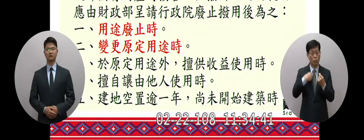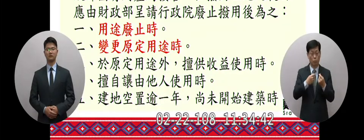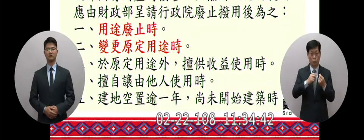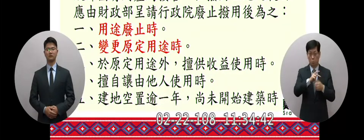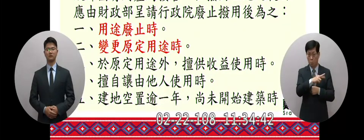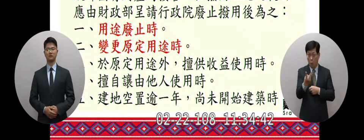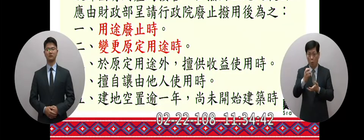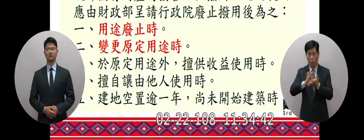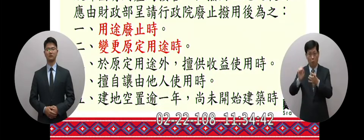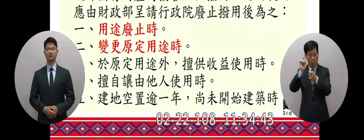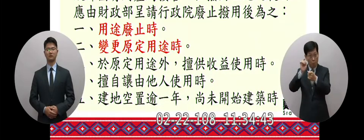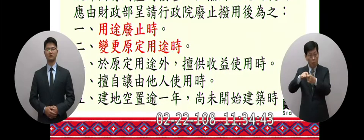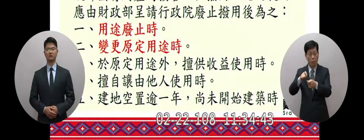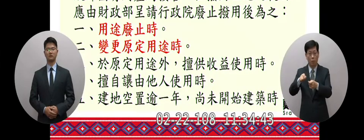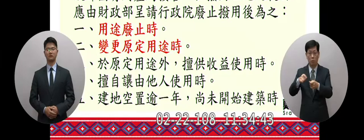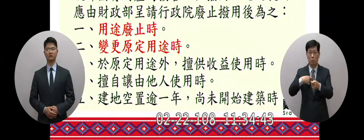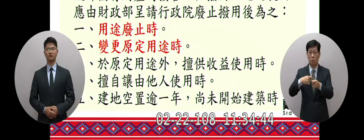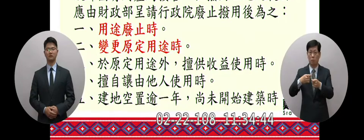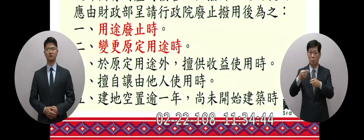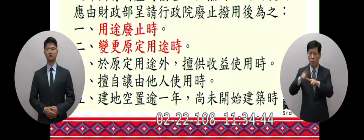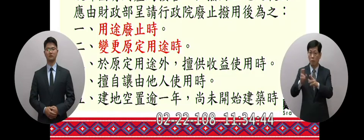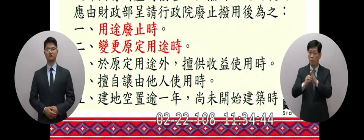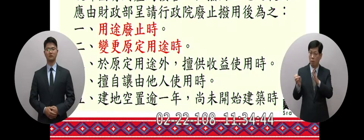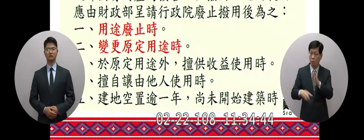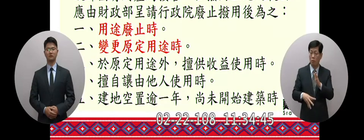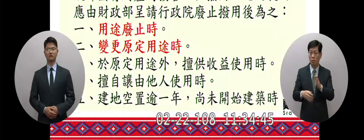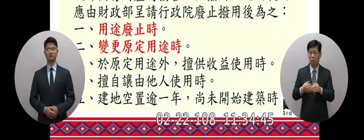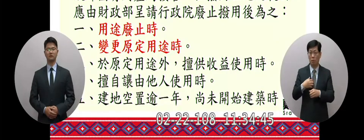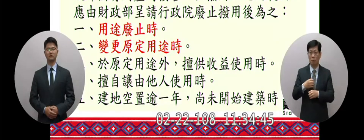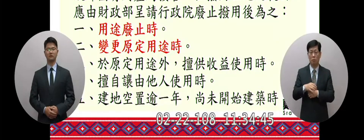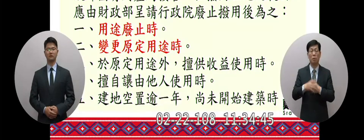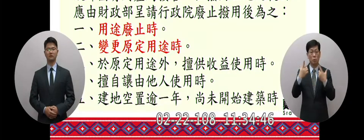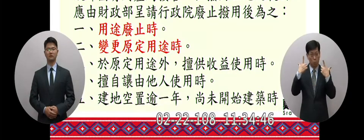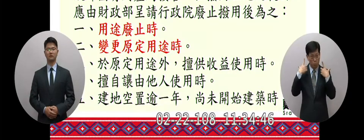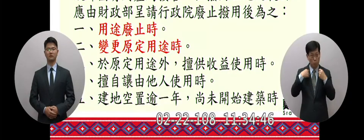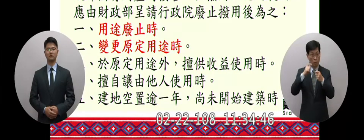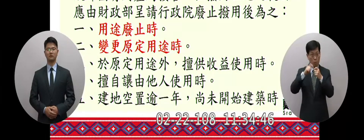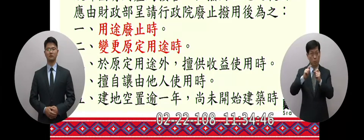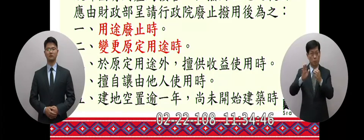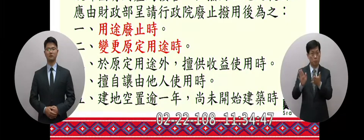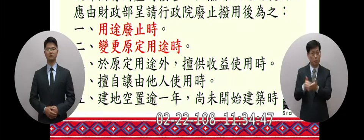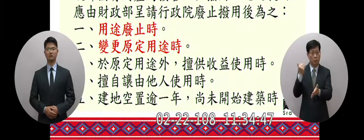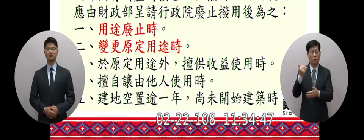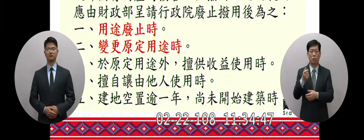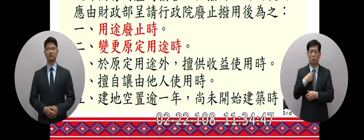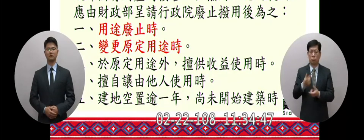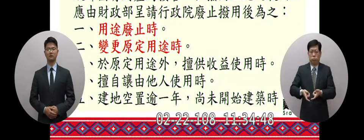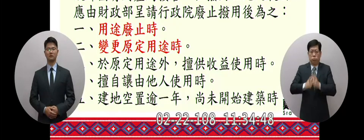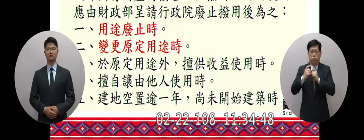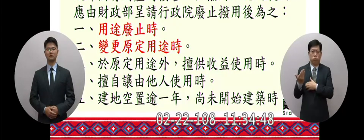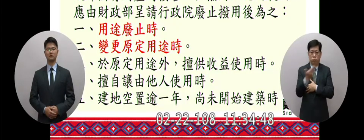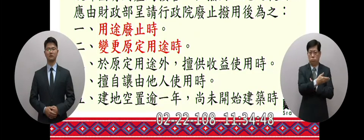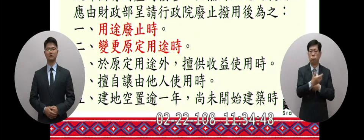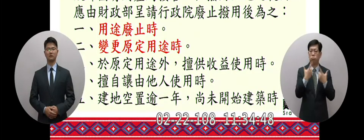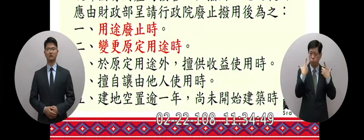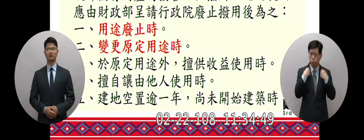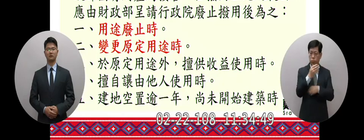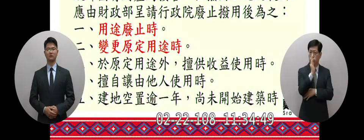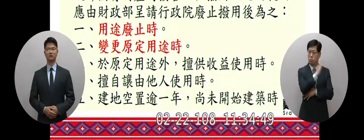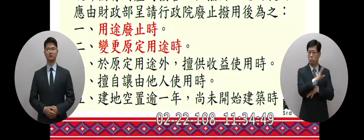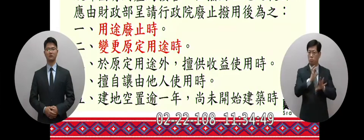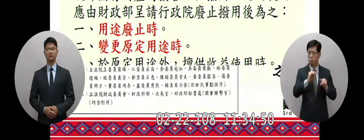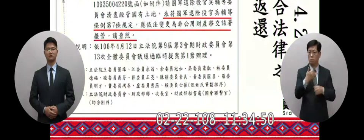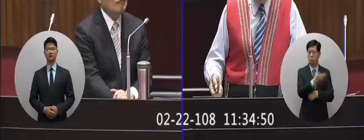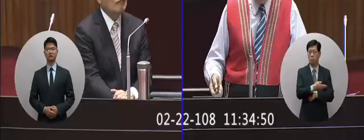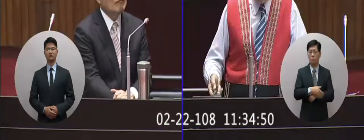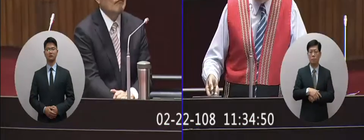拨用的目的用途废止的时候，变更原定的用途的时候，应该要返还给国有财产局、